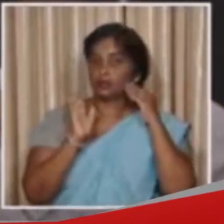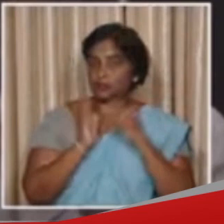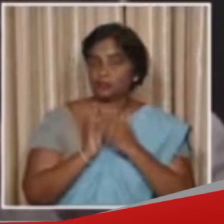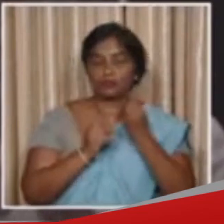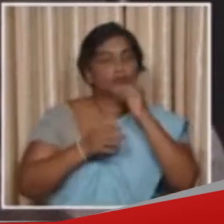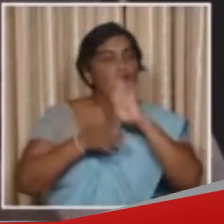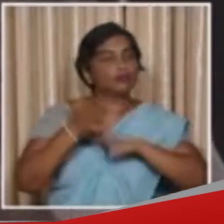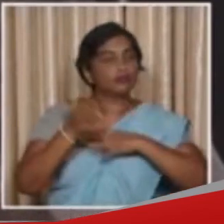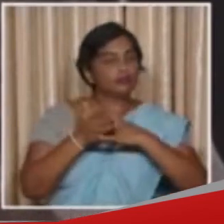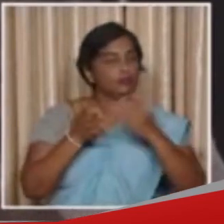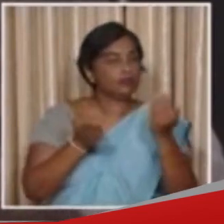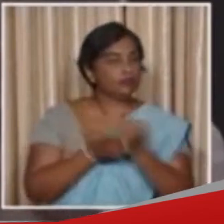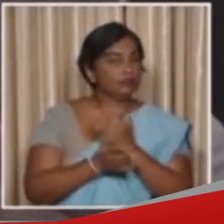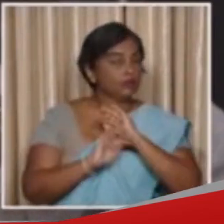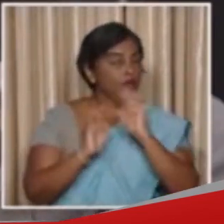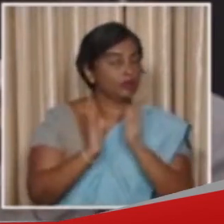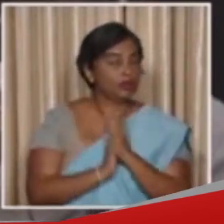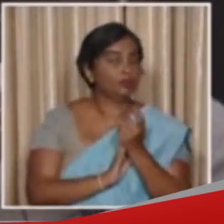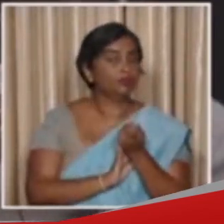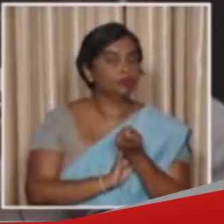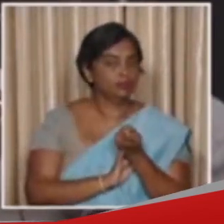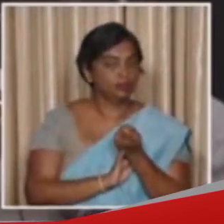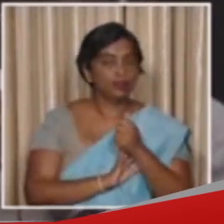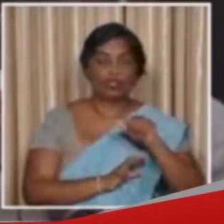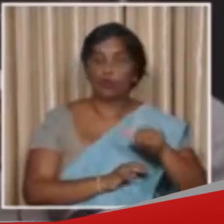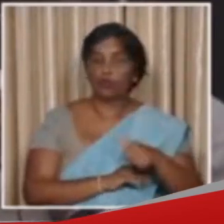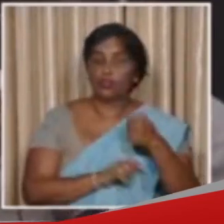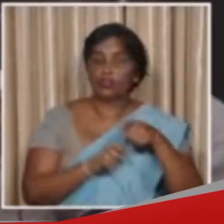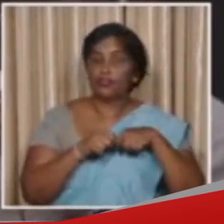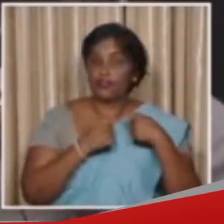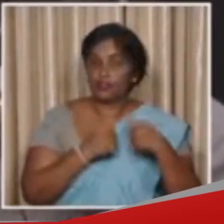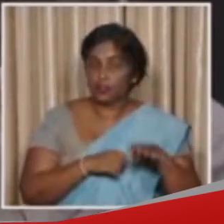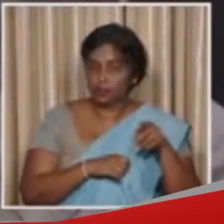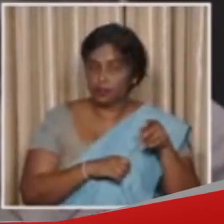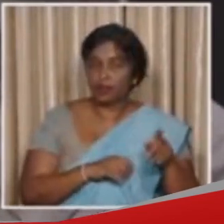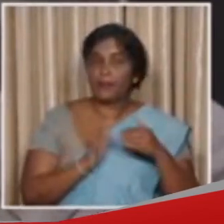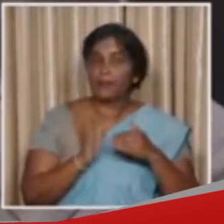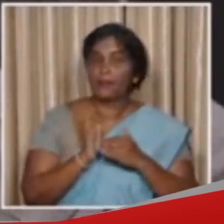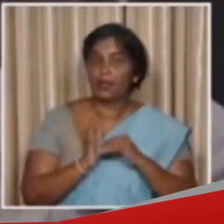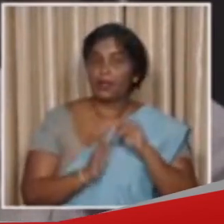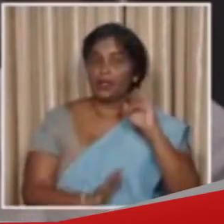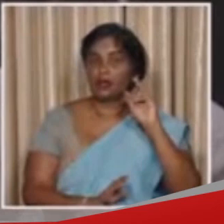අයවෙන් වෙන් කළ මුළු ප්‍රතිපාදනය පුනරාවර්තන වියදම් සඳහා මිලියන